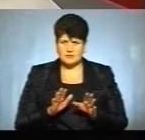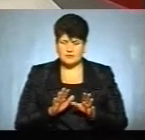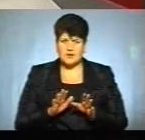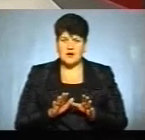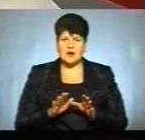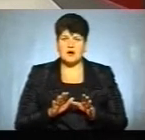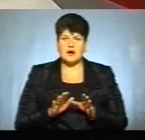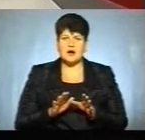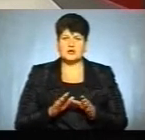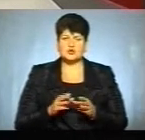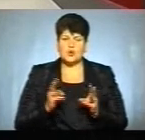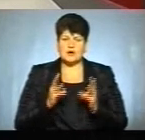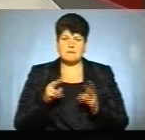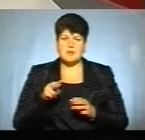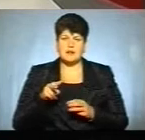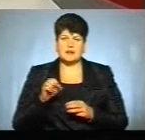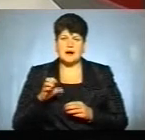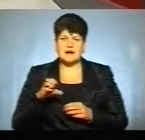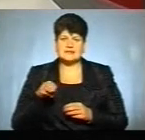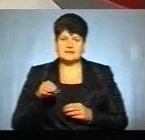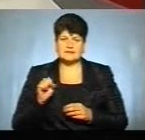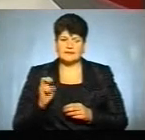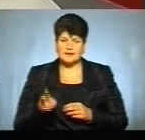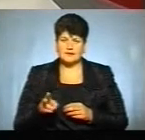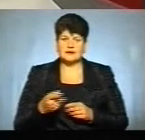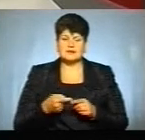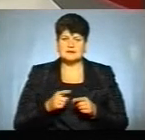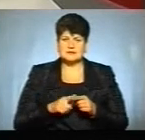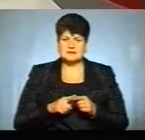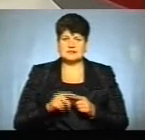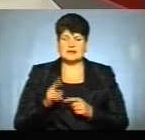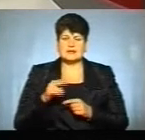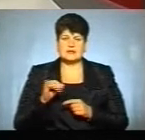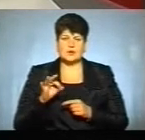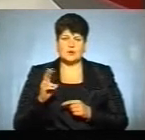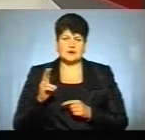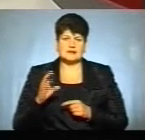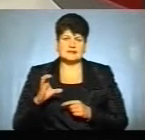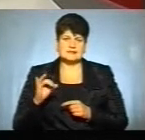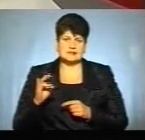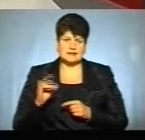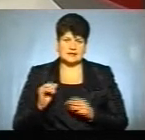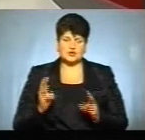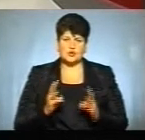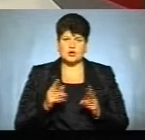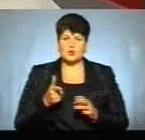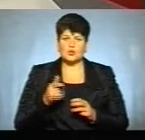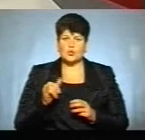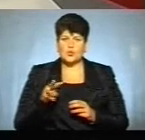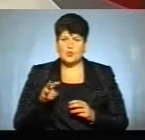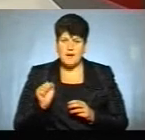якщо згорає пластик, то це діоксини, це канцерогенні речовини. Якщо згорає гума, то